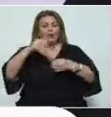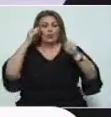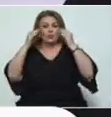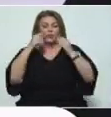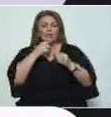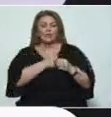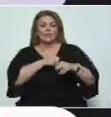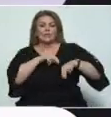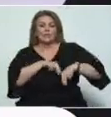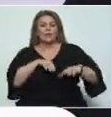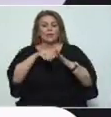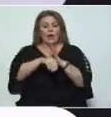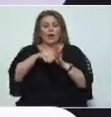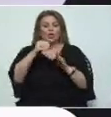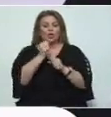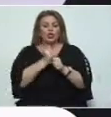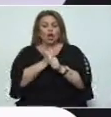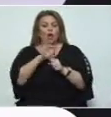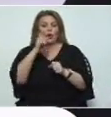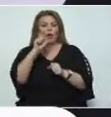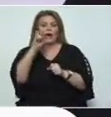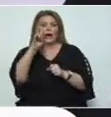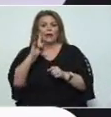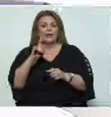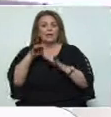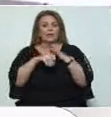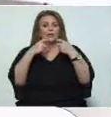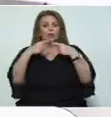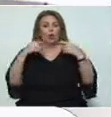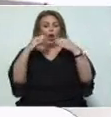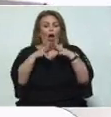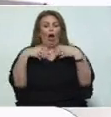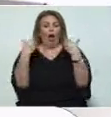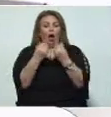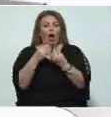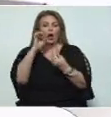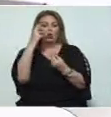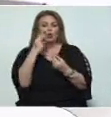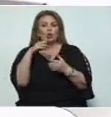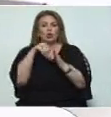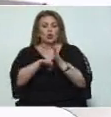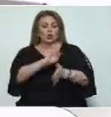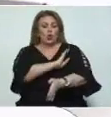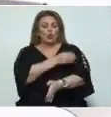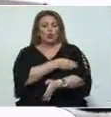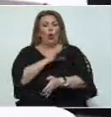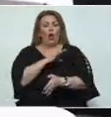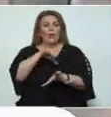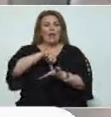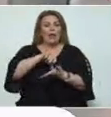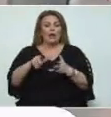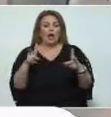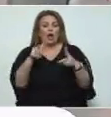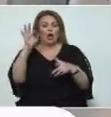edilən hərbi qulluqçuların və daxili işlər orqanları əməkdaşlarının, habelə onların ailə üzvlərinin sosial müdafiəsinin gücləndirilməsi ilə bağlı tədbirlər